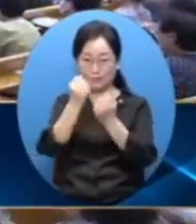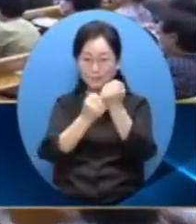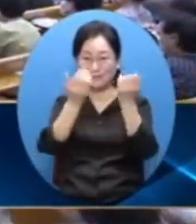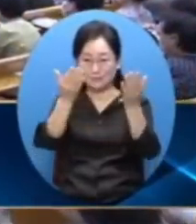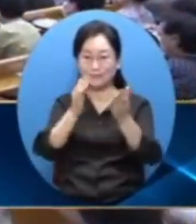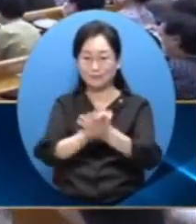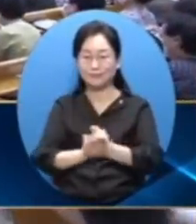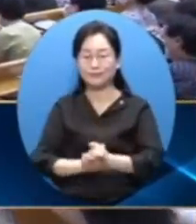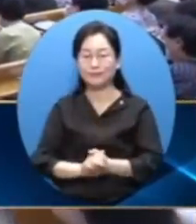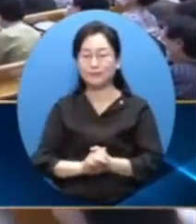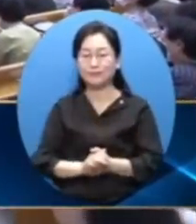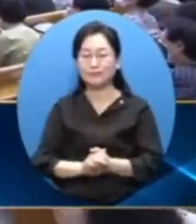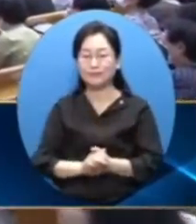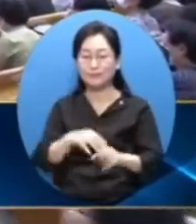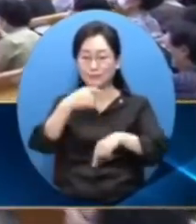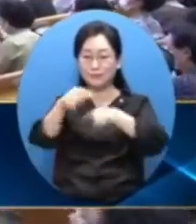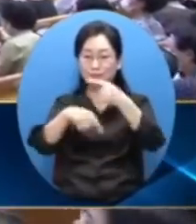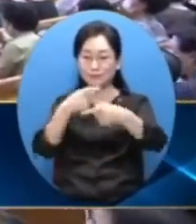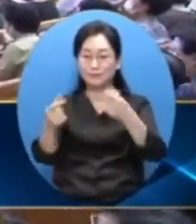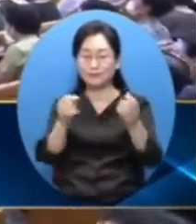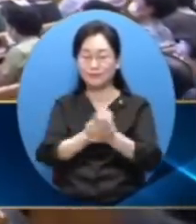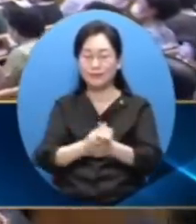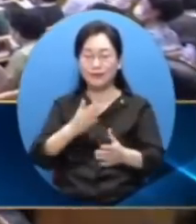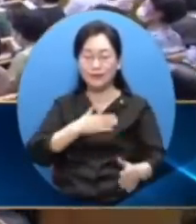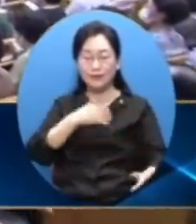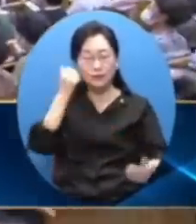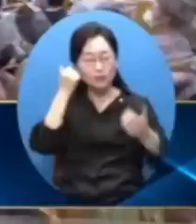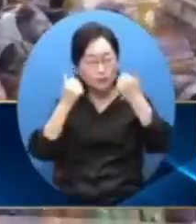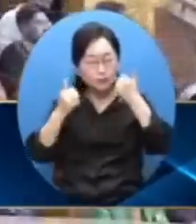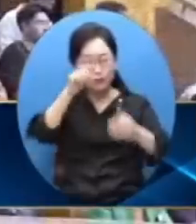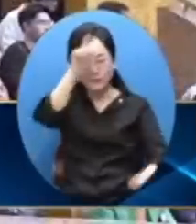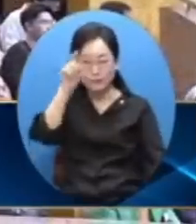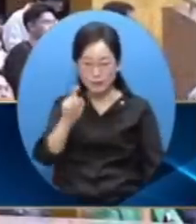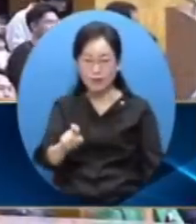은혜를 나누기 원합니다. 제목을 한번 따라해 주시기 바랍니다. 나는 누구인가?